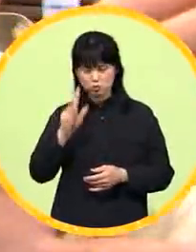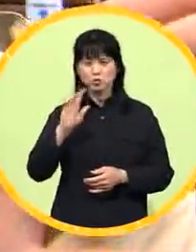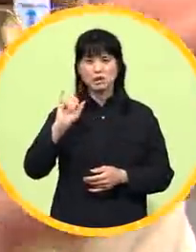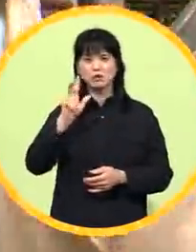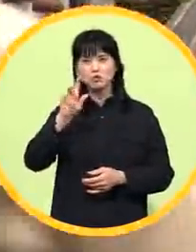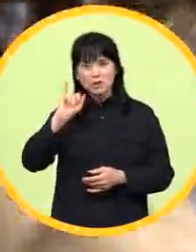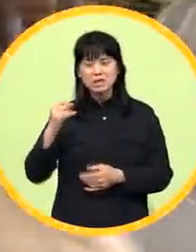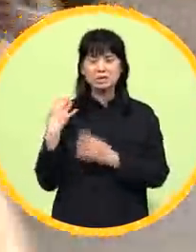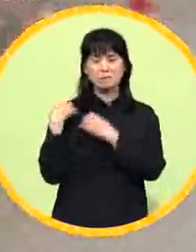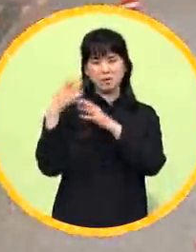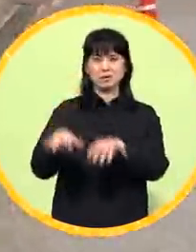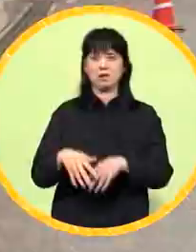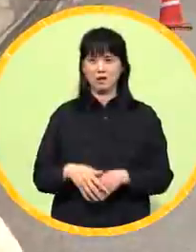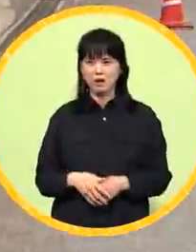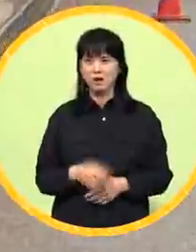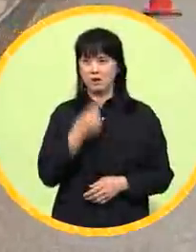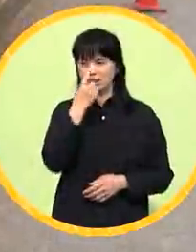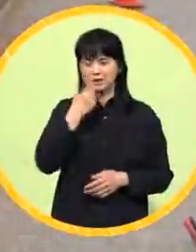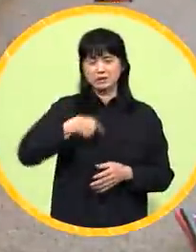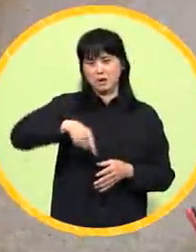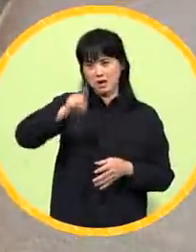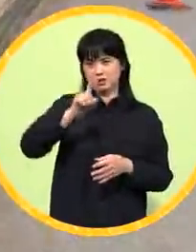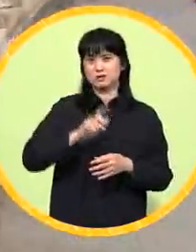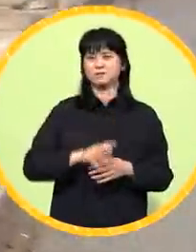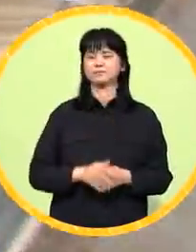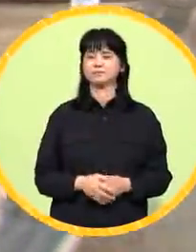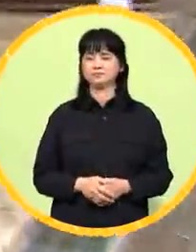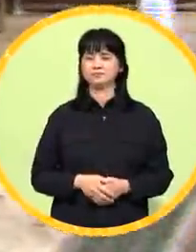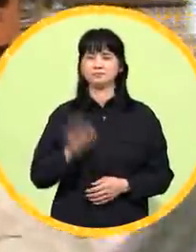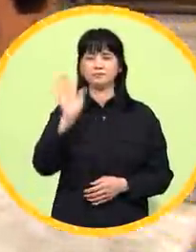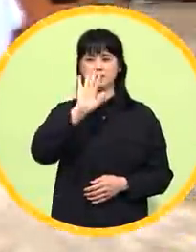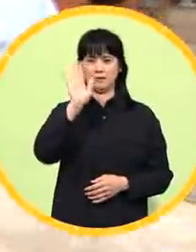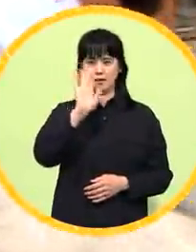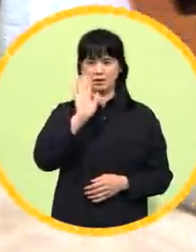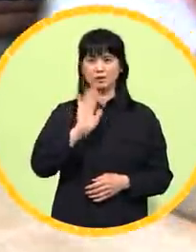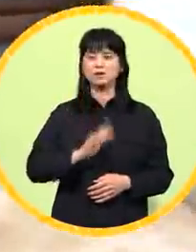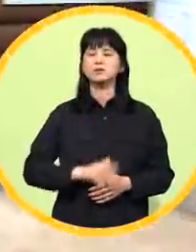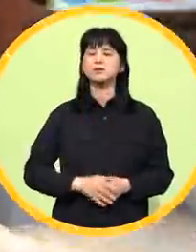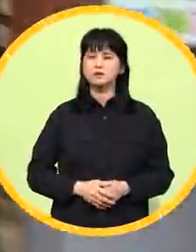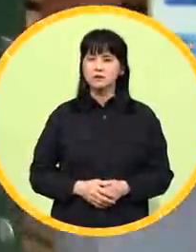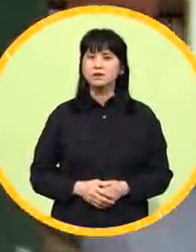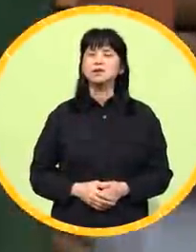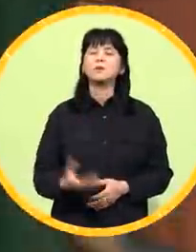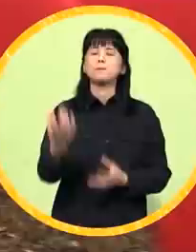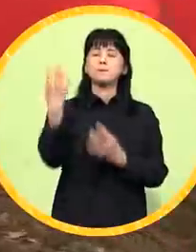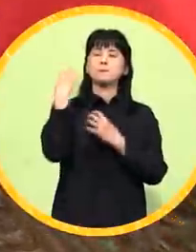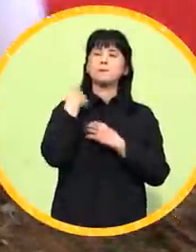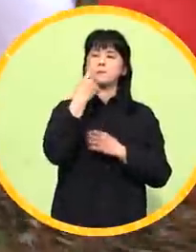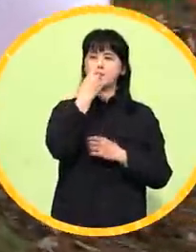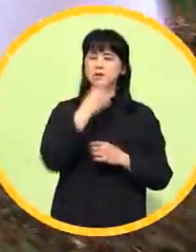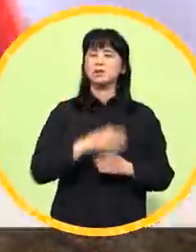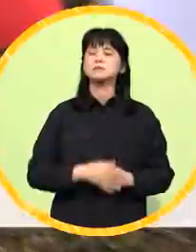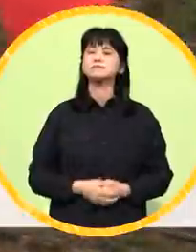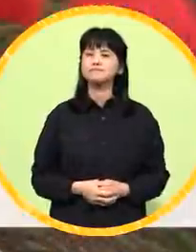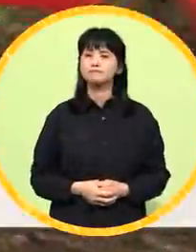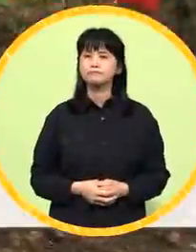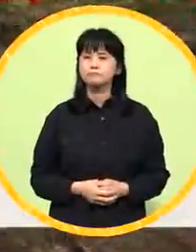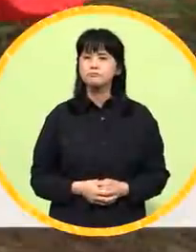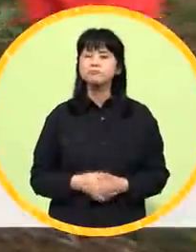混ぜてましたベアーズシャ行ってきまーすばいばーいはいはいお任せください